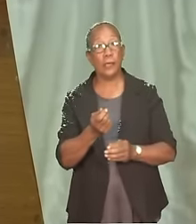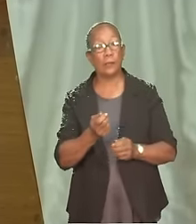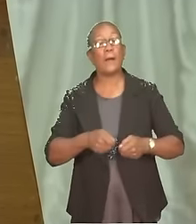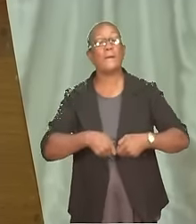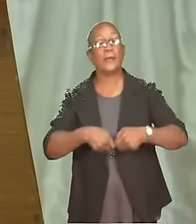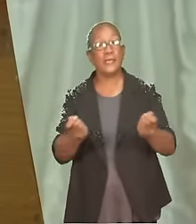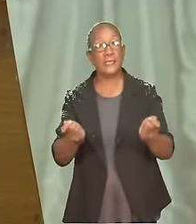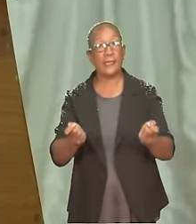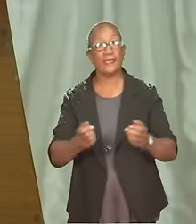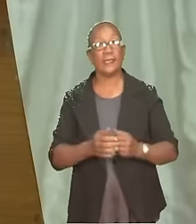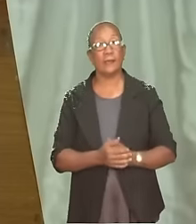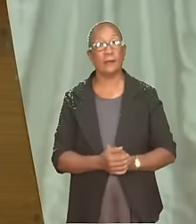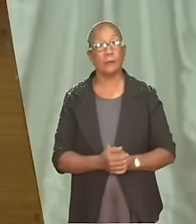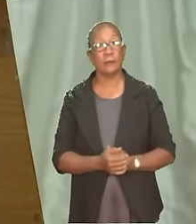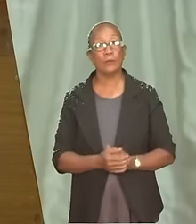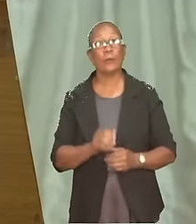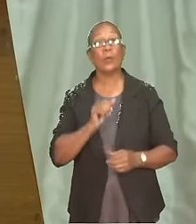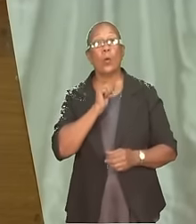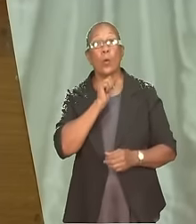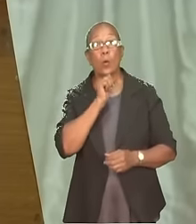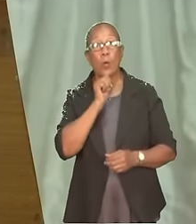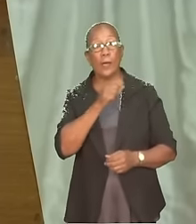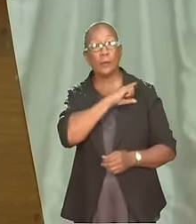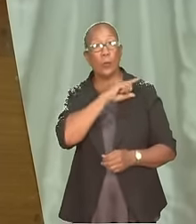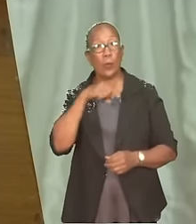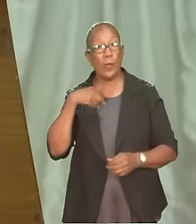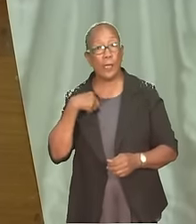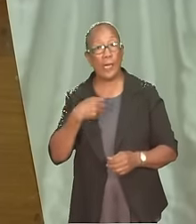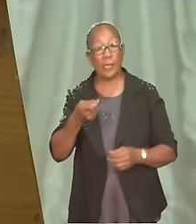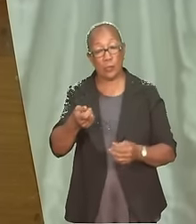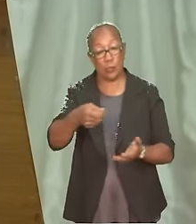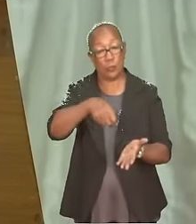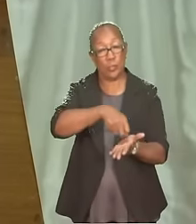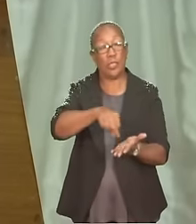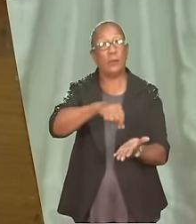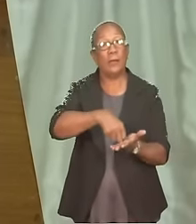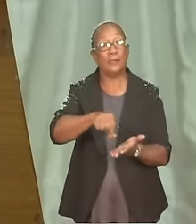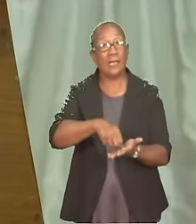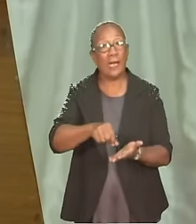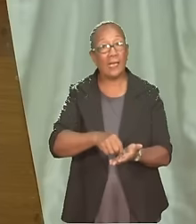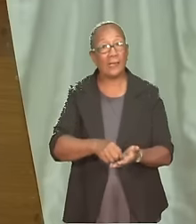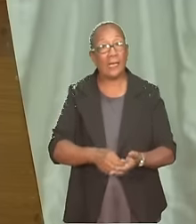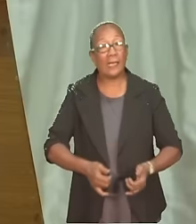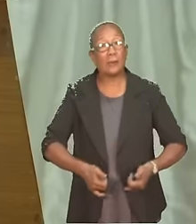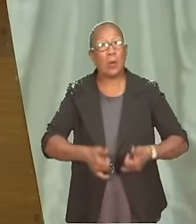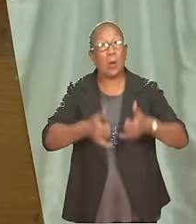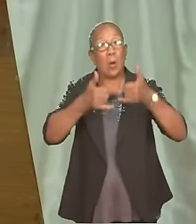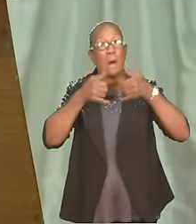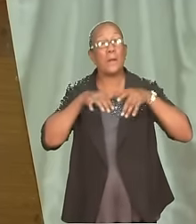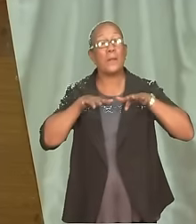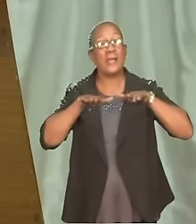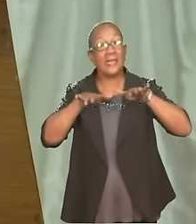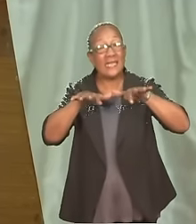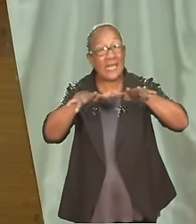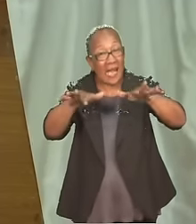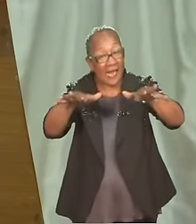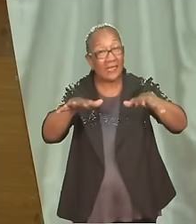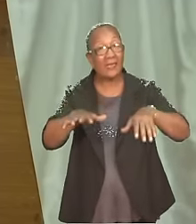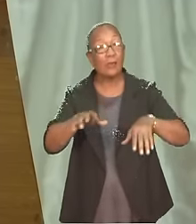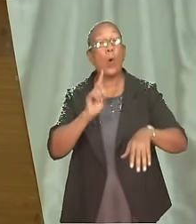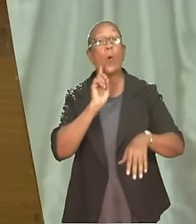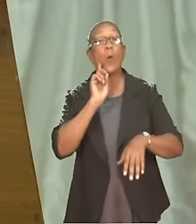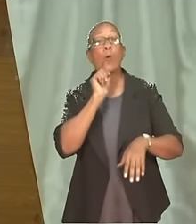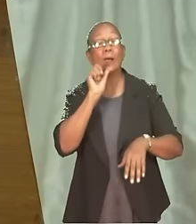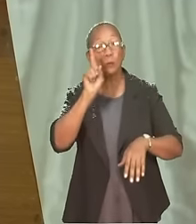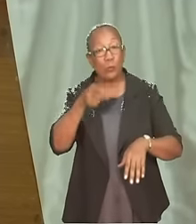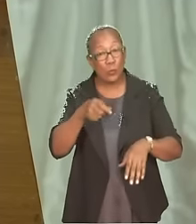presenteren. Wat we aan subsidie betalen. Het gaat om miljarden wat we aan subsidie betalen in het